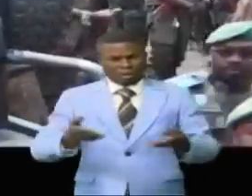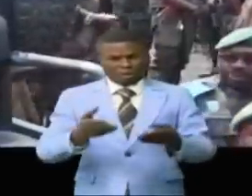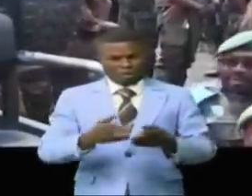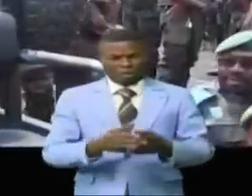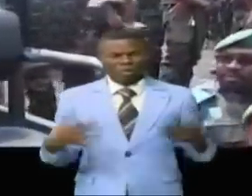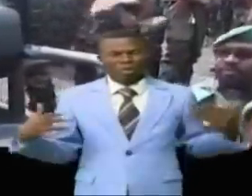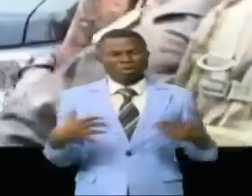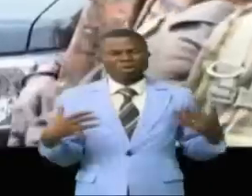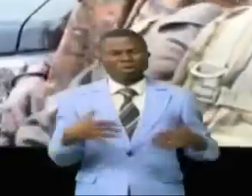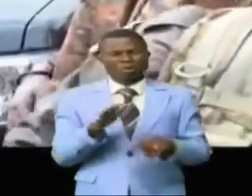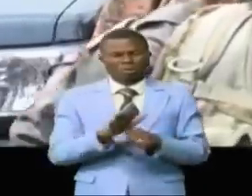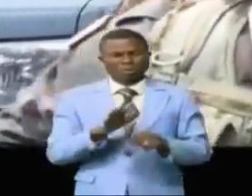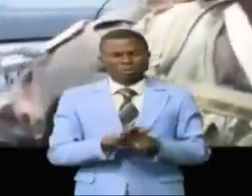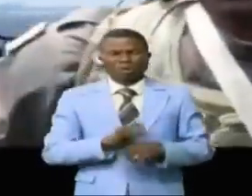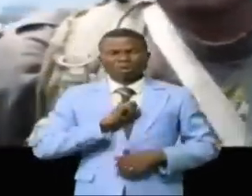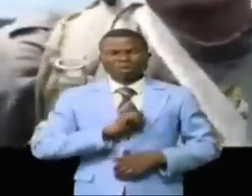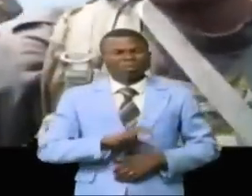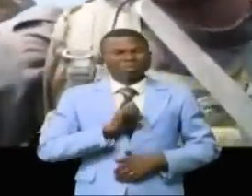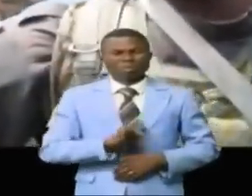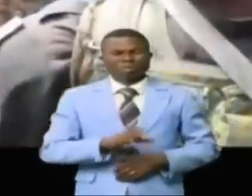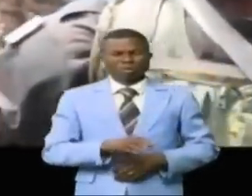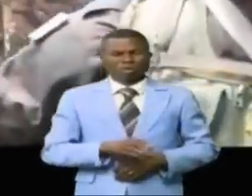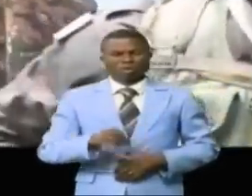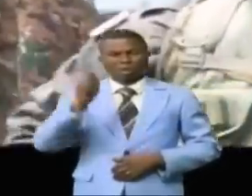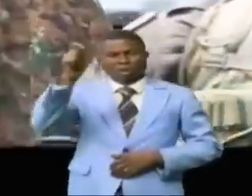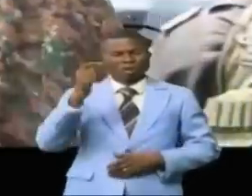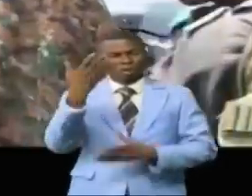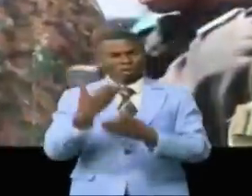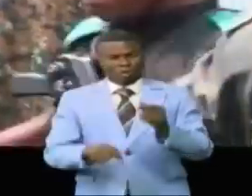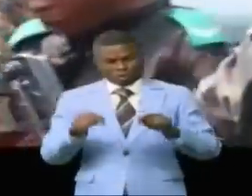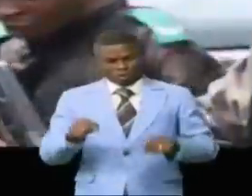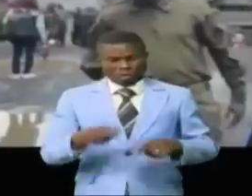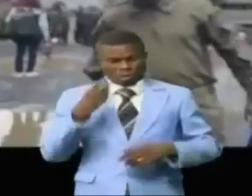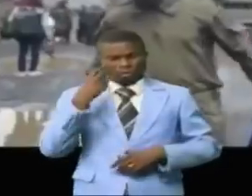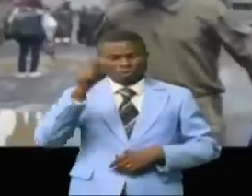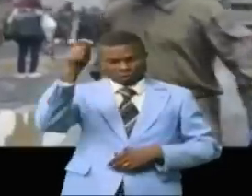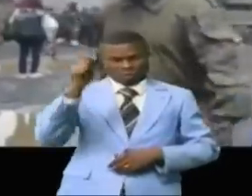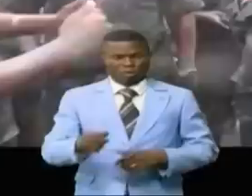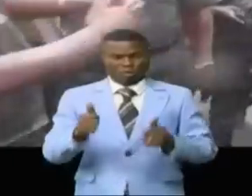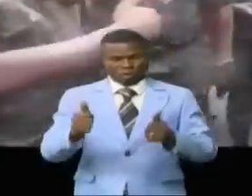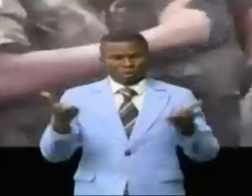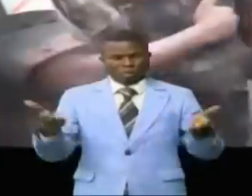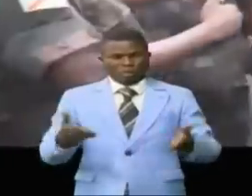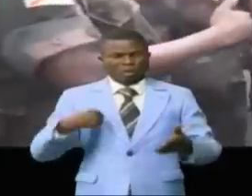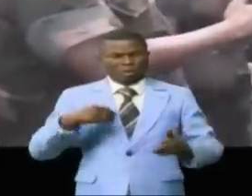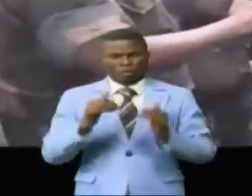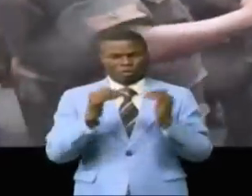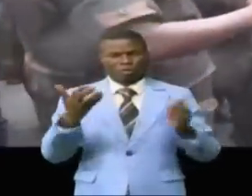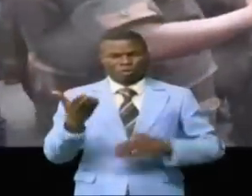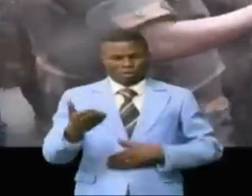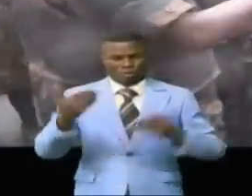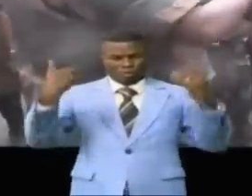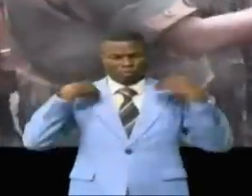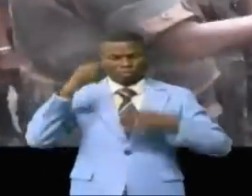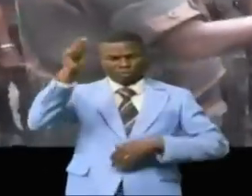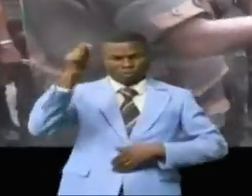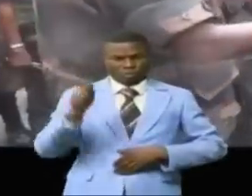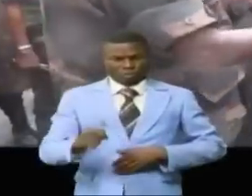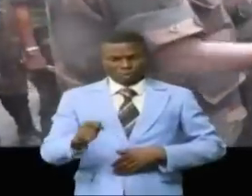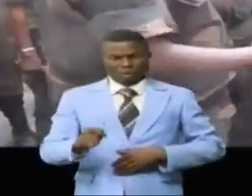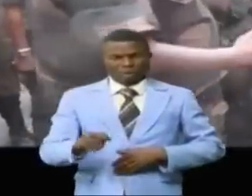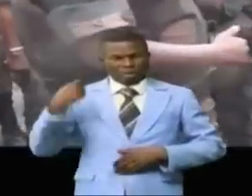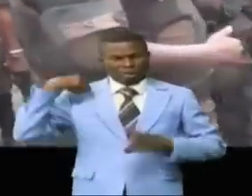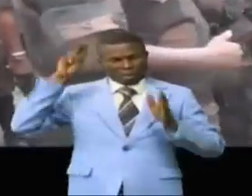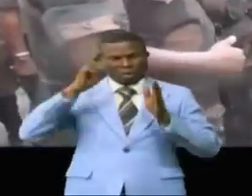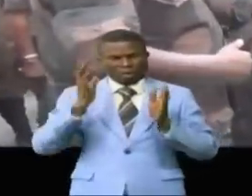on était arrivé ici, il n'y avait pas les FRDC, mais aujourd'hui, en tout cas, ça va un peu. Le commandant des opérations et gouverneur ad intérim du